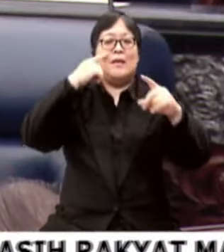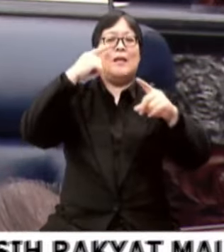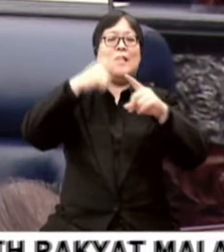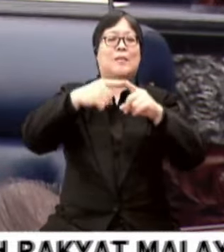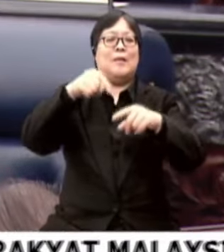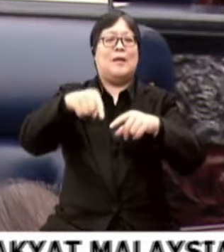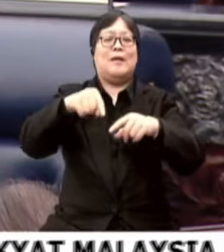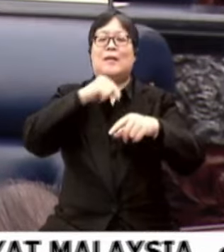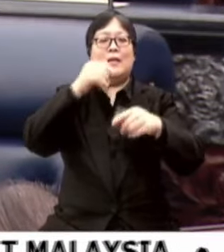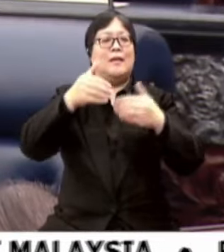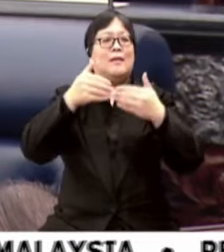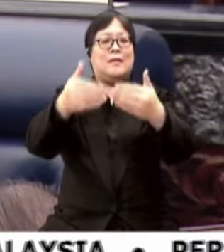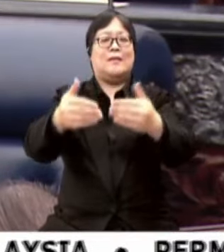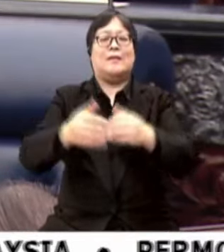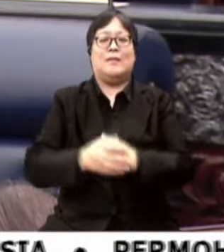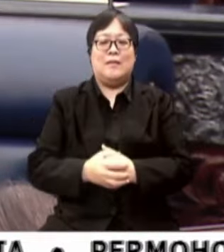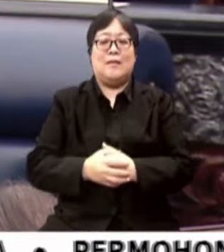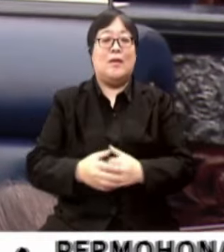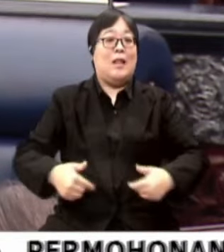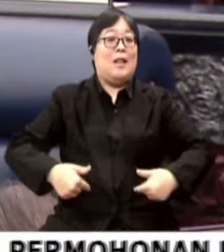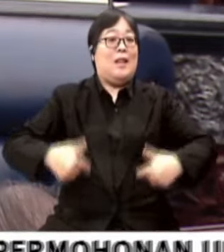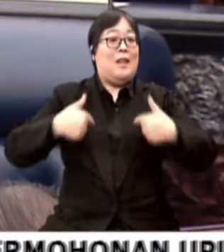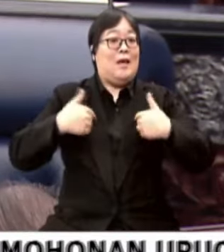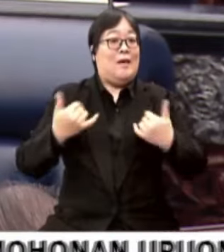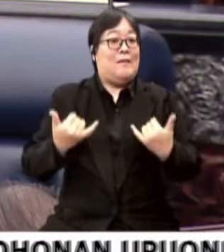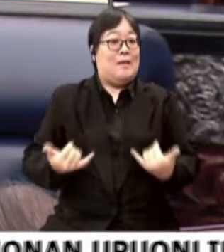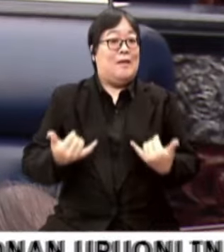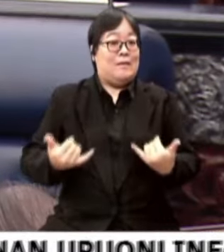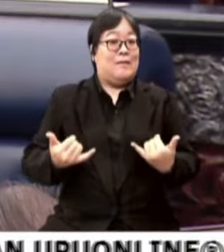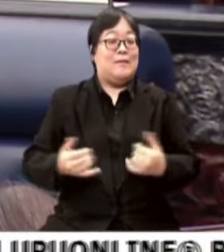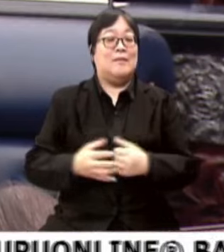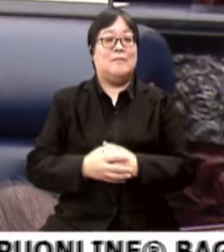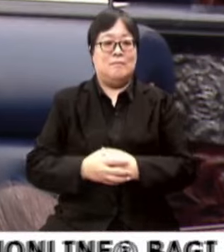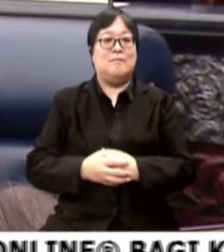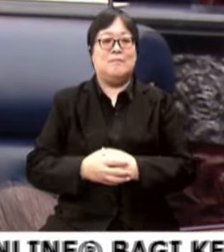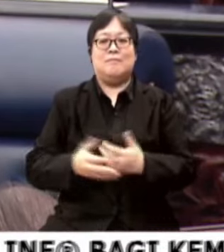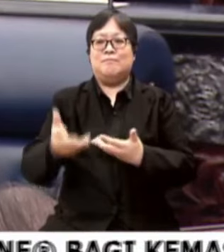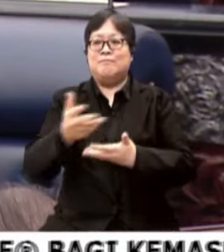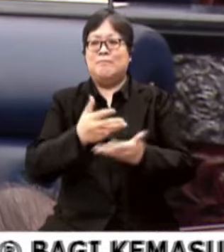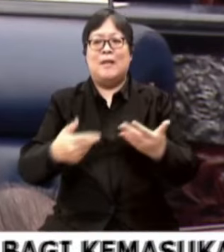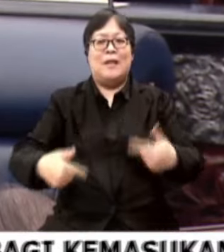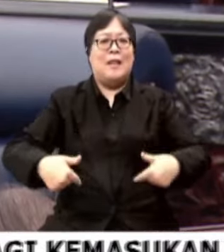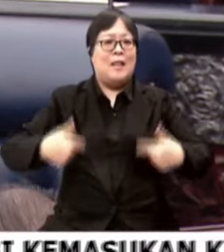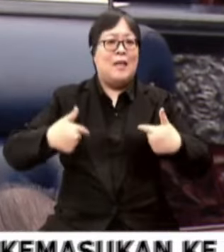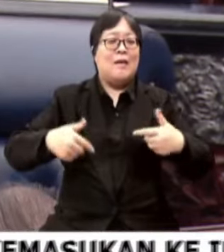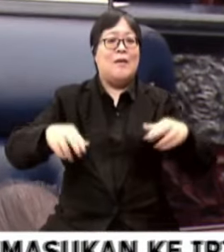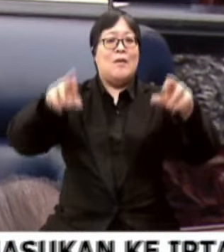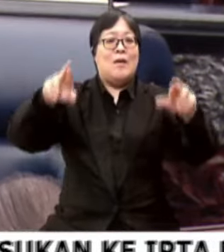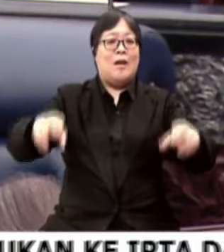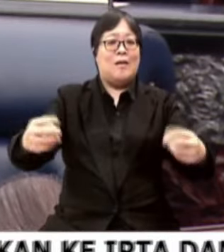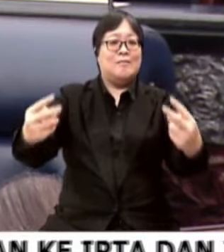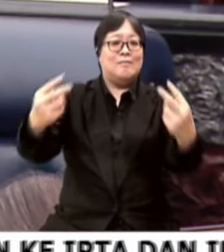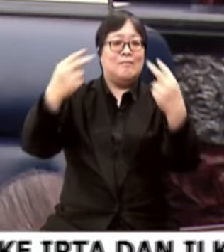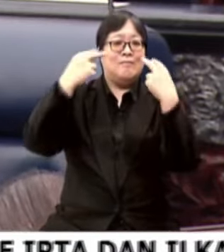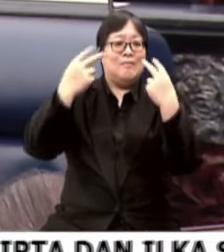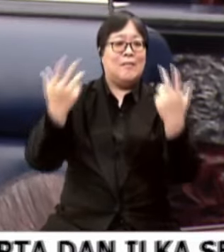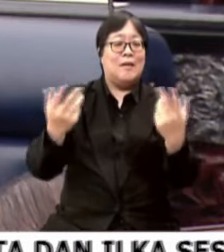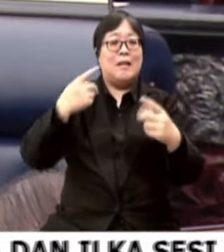ini tidak berlanjutan karena live sekarang ini dengan dituntun oleh seluruh negara